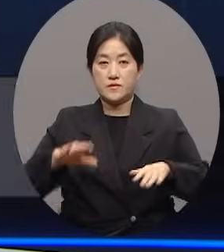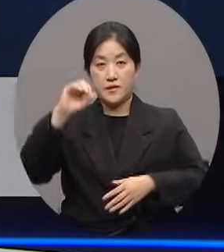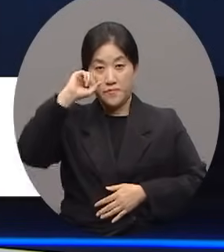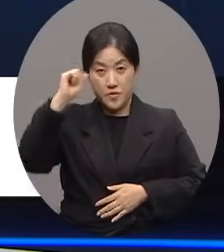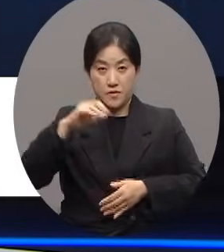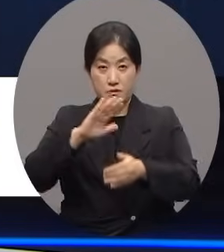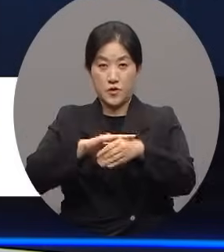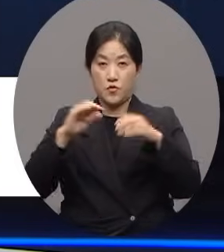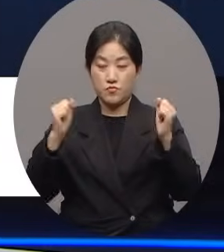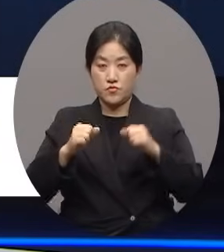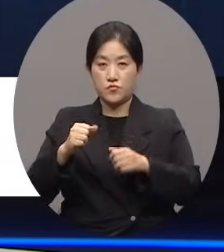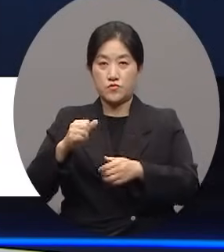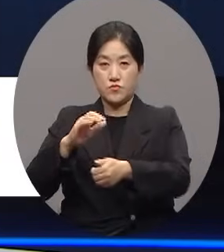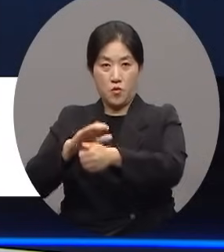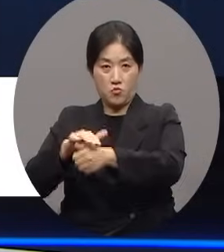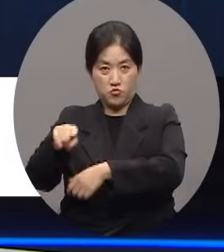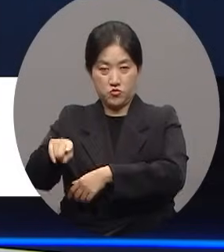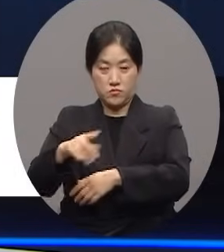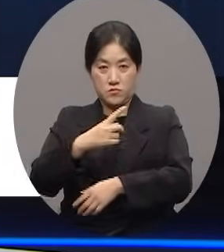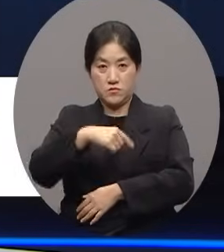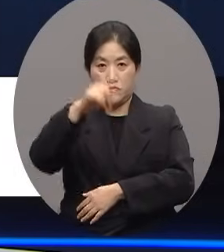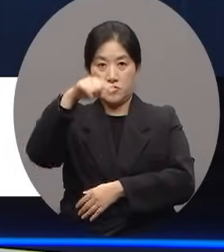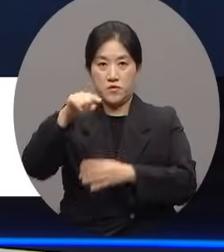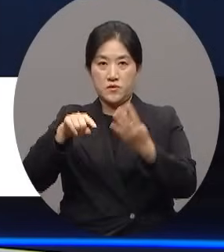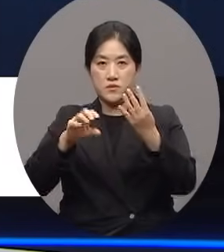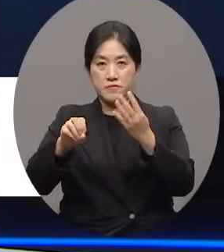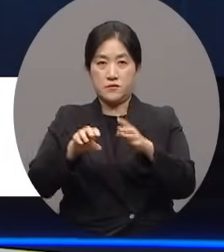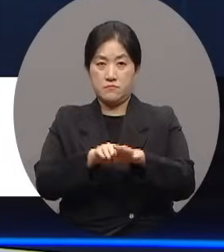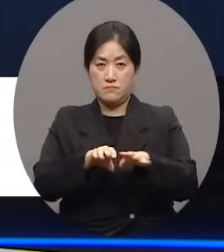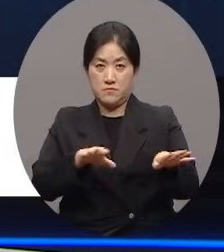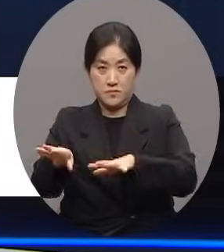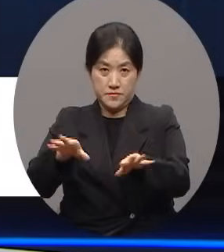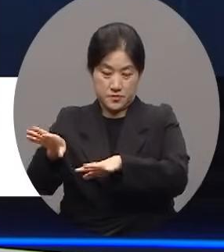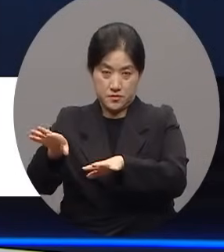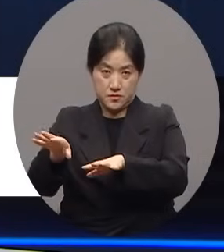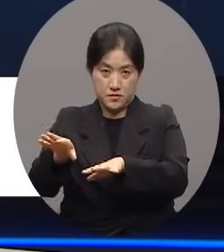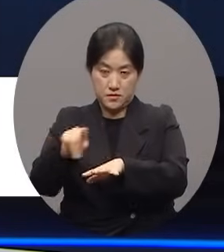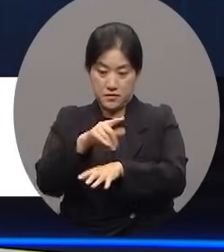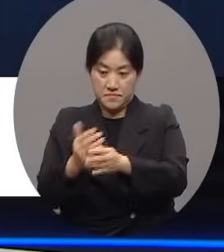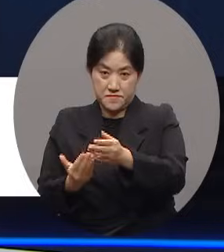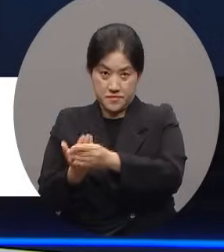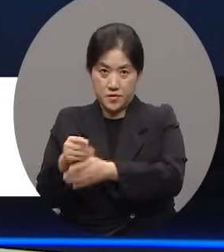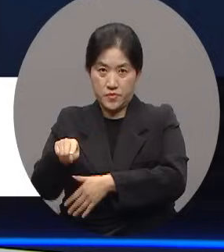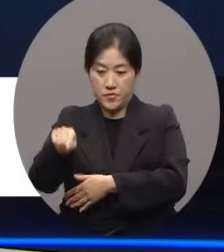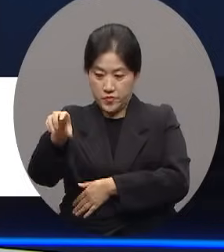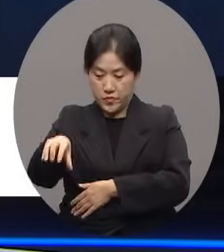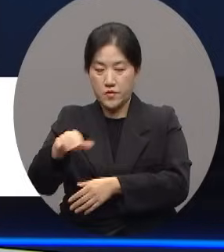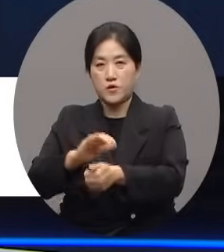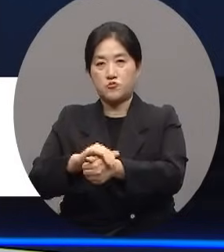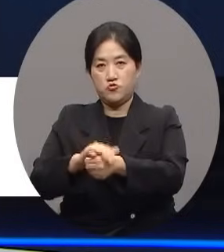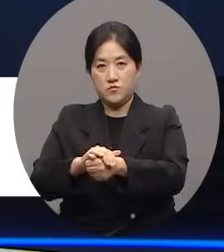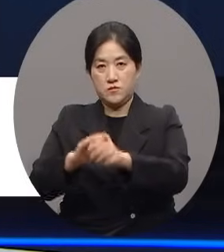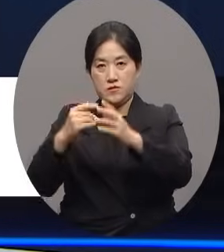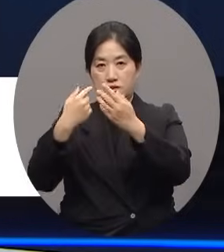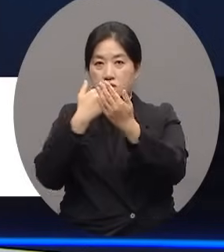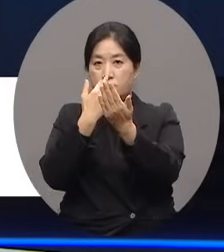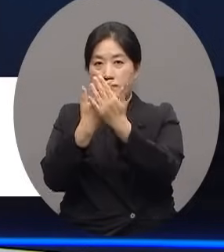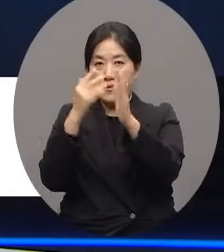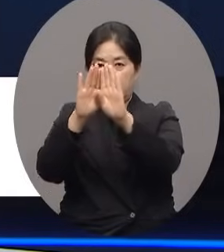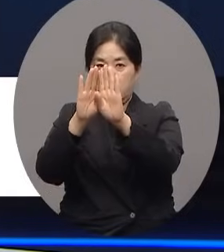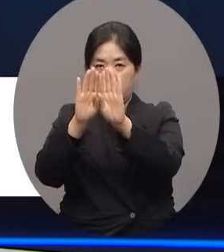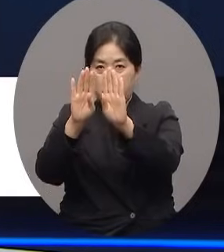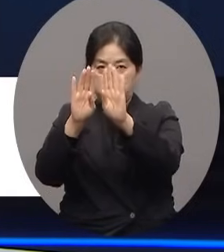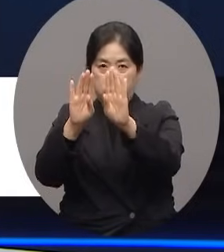오늘 새벽 경북 경주에서 규모 4.0의 지진이 발생했습니다. 진앙지인 경주에서는 창문이 흔들릴 정도로